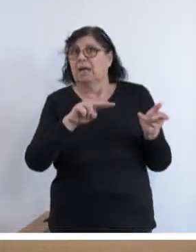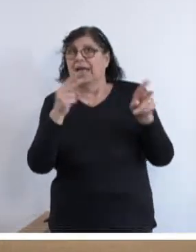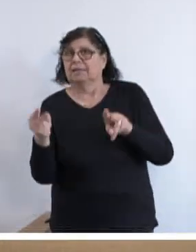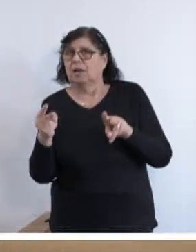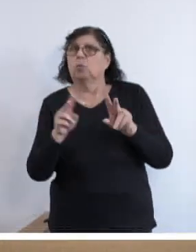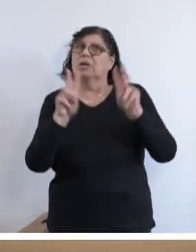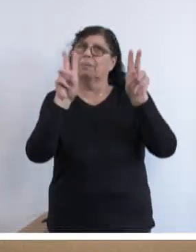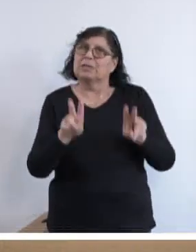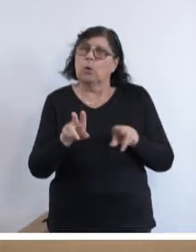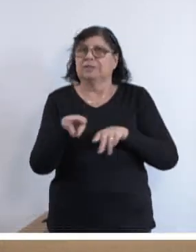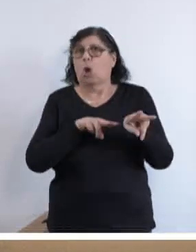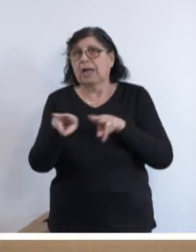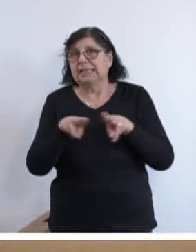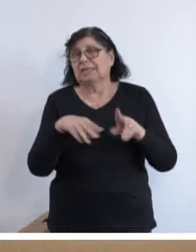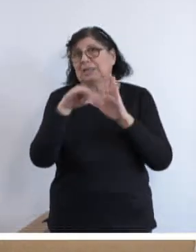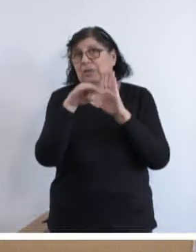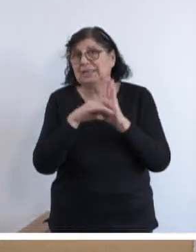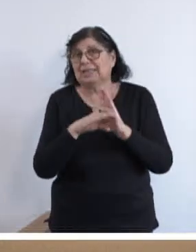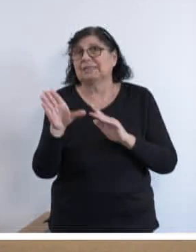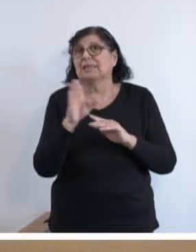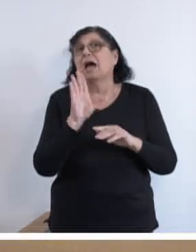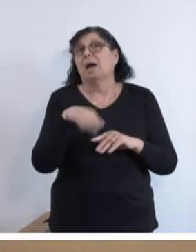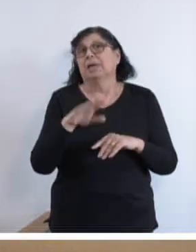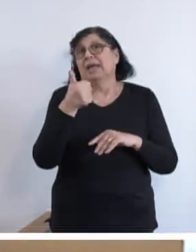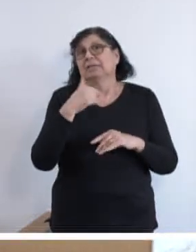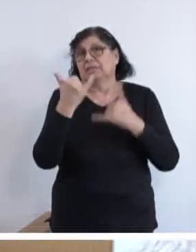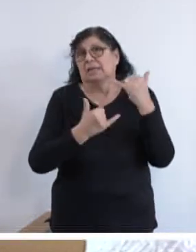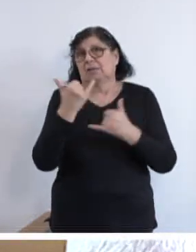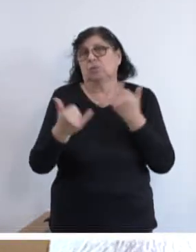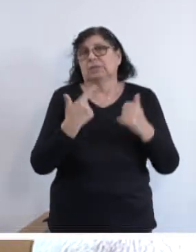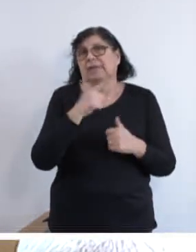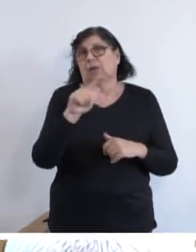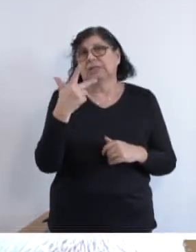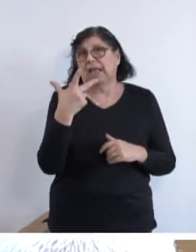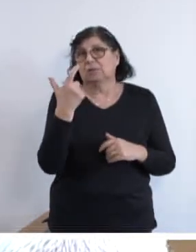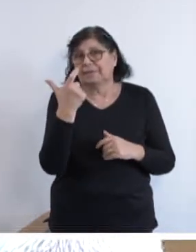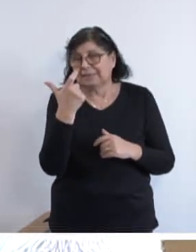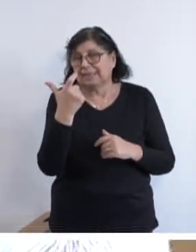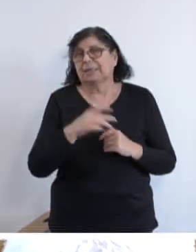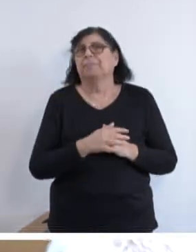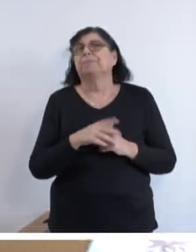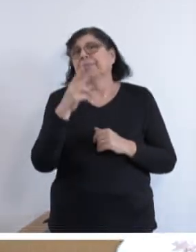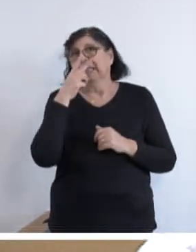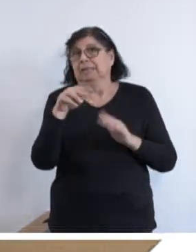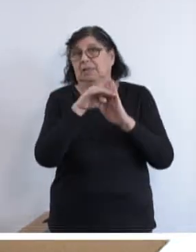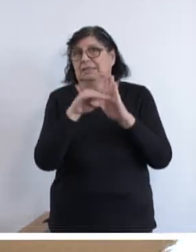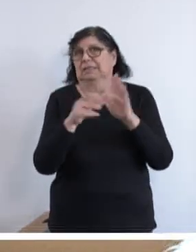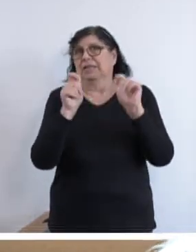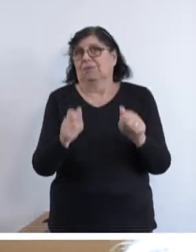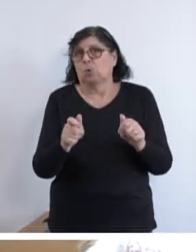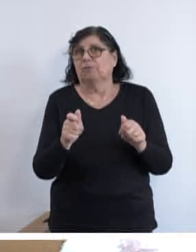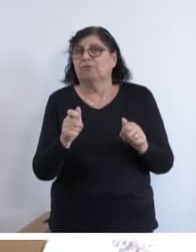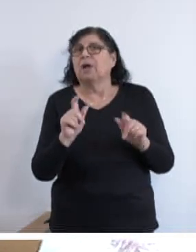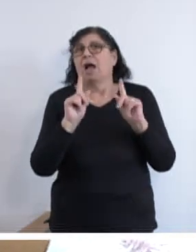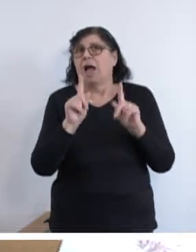des Betreuungsorganisationsgesetzes mit Wirkung vom 1. Januar 2023 sieht der Gesetzentwurf überdies